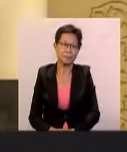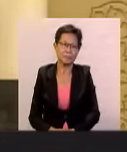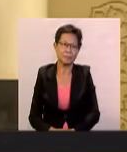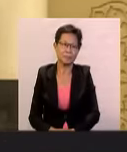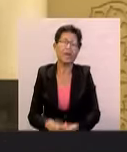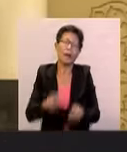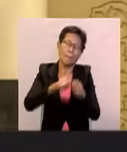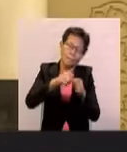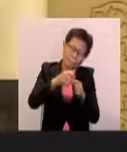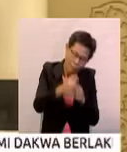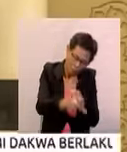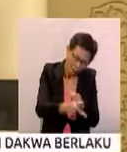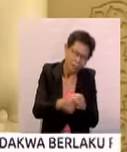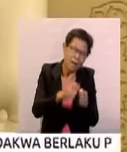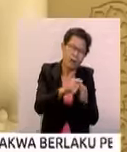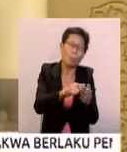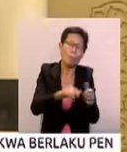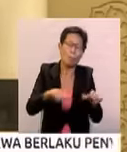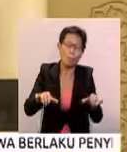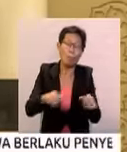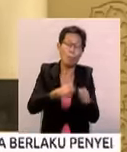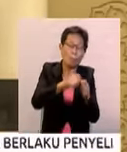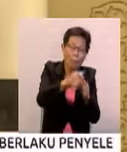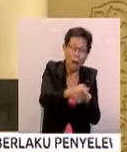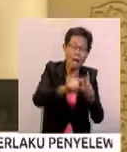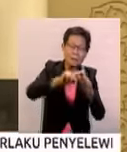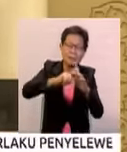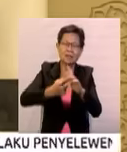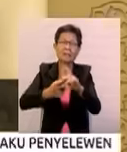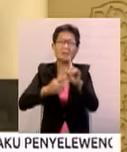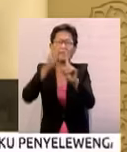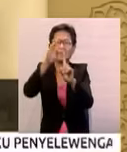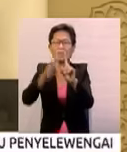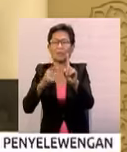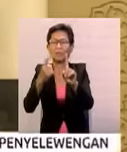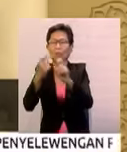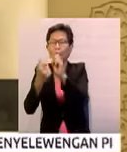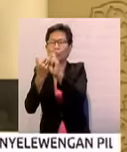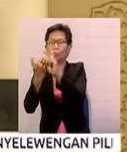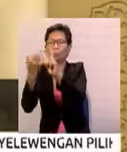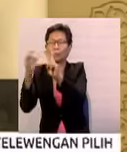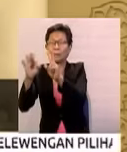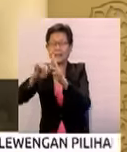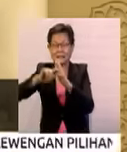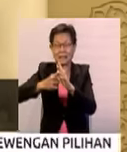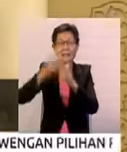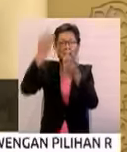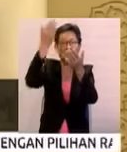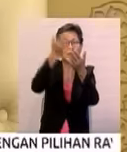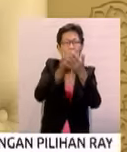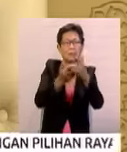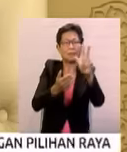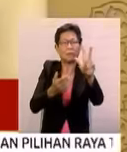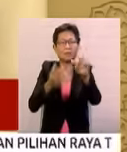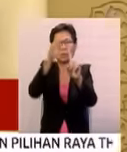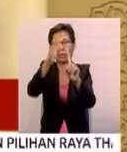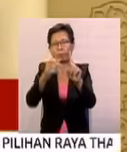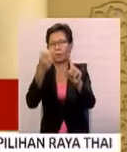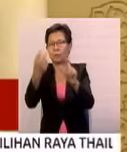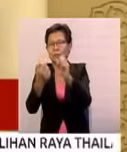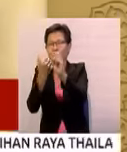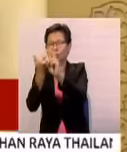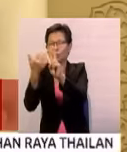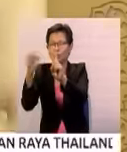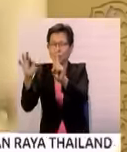Asalkan bayaran itu dibuat bermula pada 1 Januari 2019 sehinggalah 31